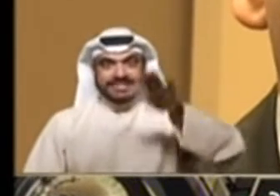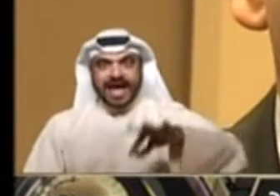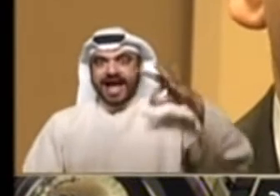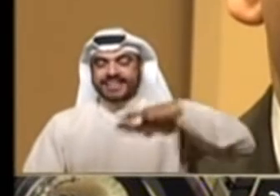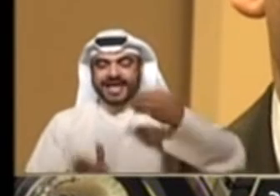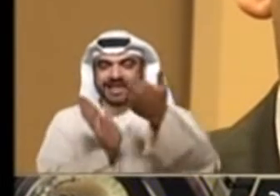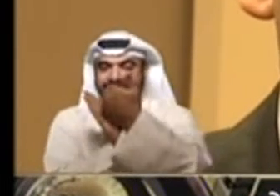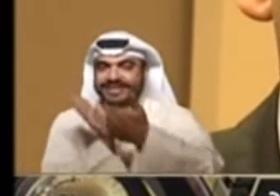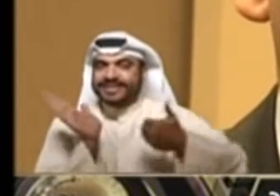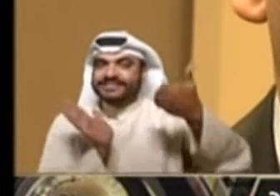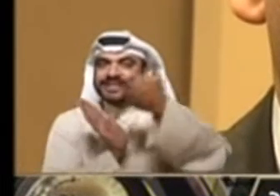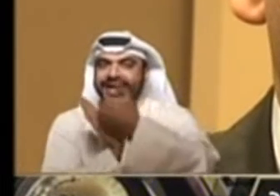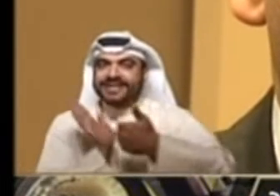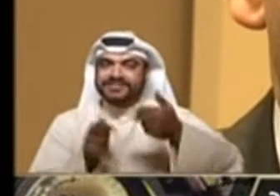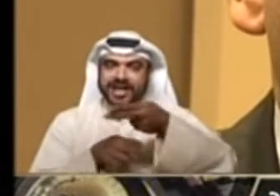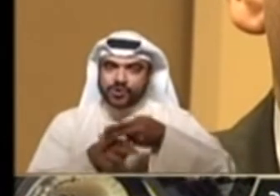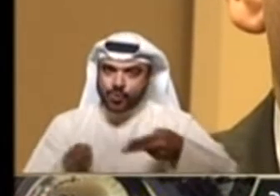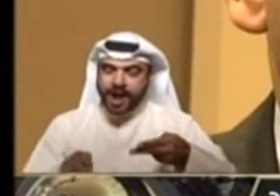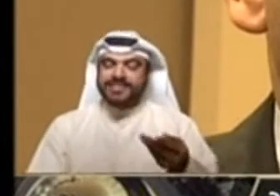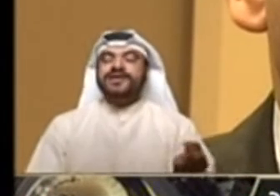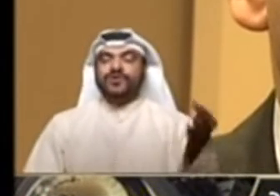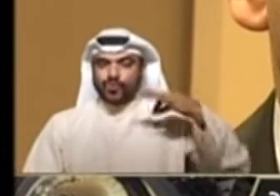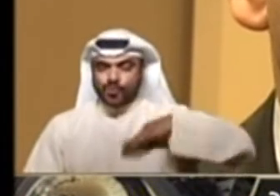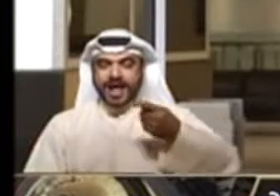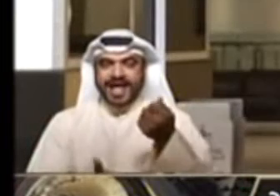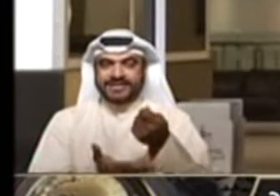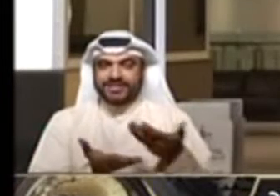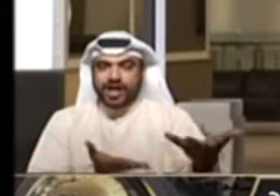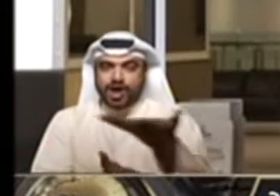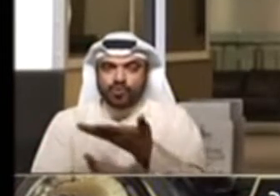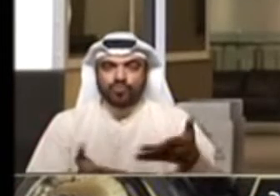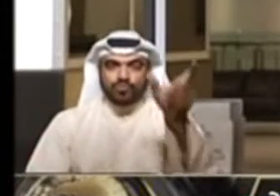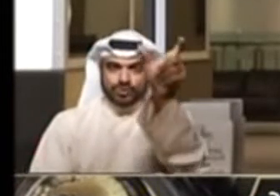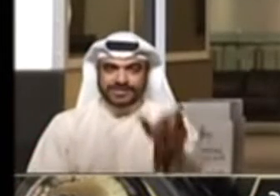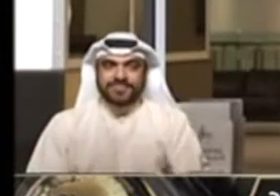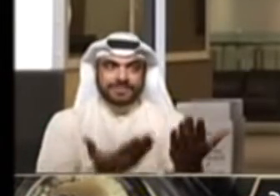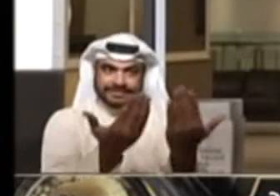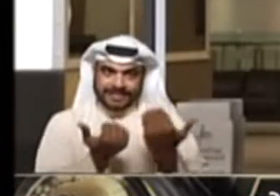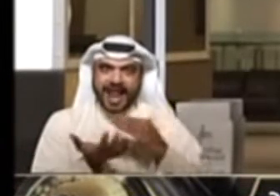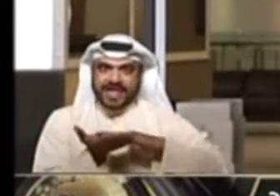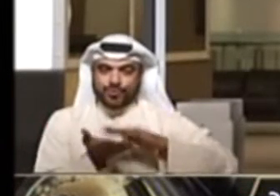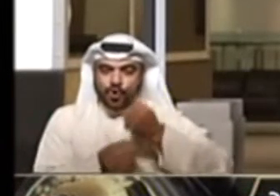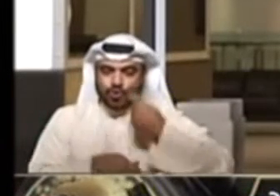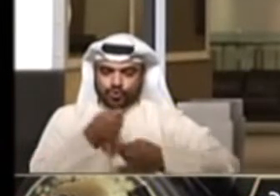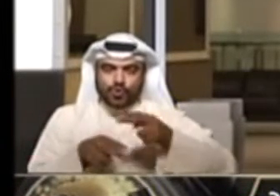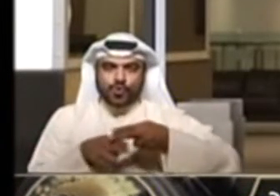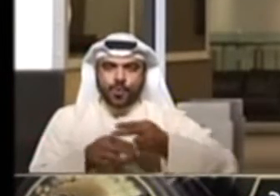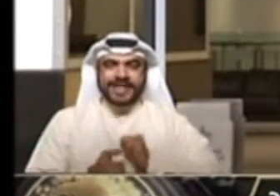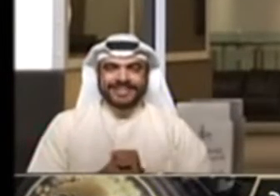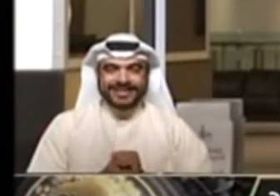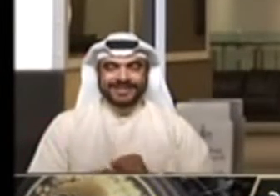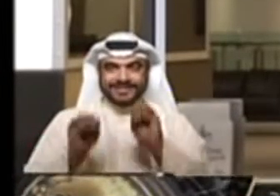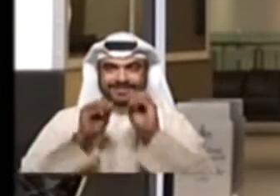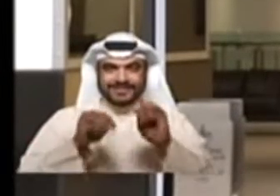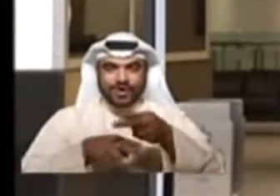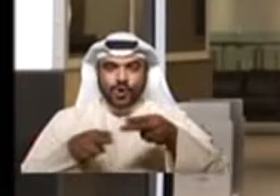للاقتصاد الكويتي بالإضافة إلى أيضا المستثمر. في إطار حرص البورصة الكويتية على الترويج للاقتصاد